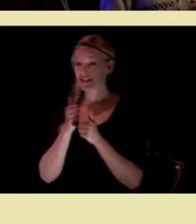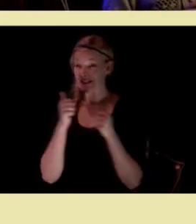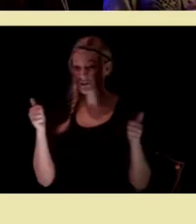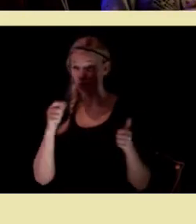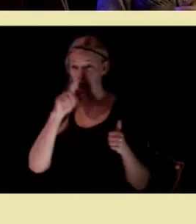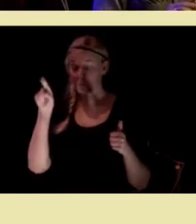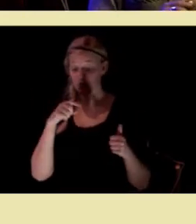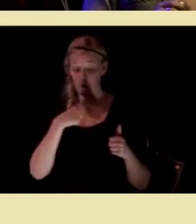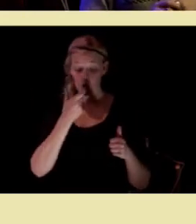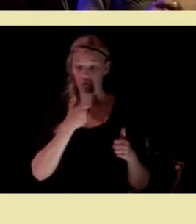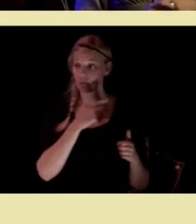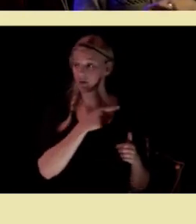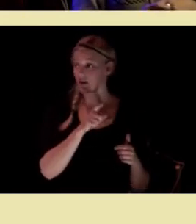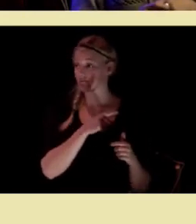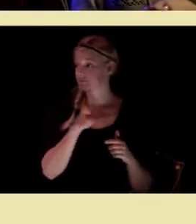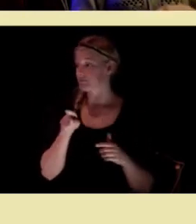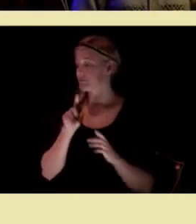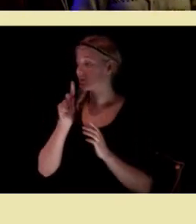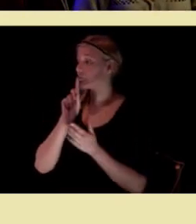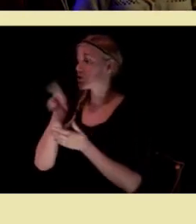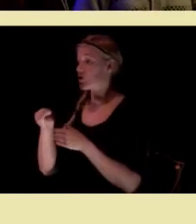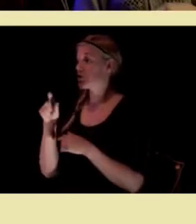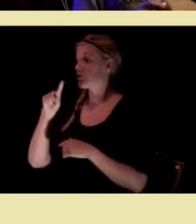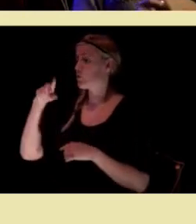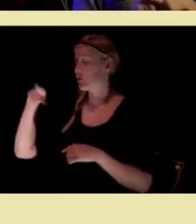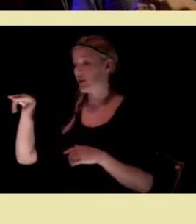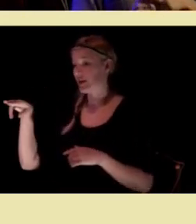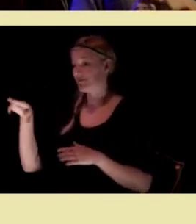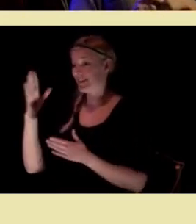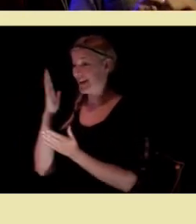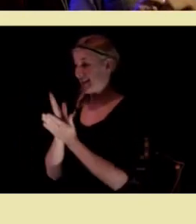stort spørsmål fra ungdommene til Norge. Dette rett?